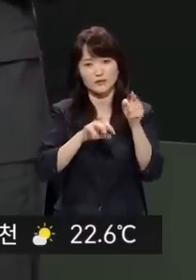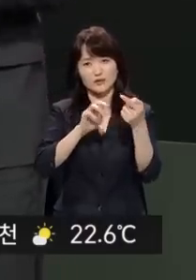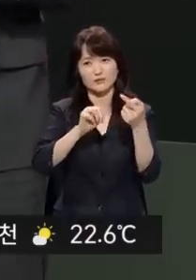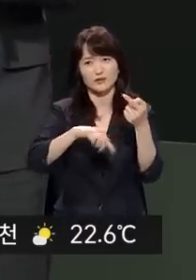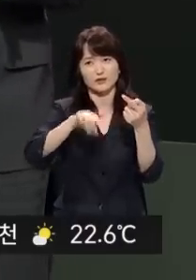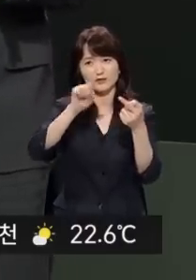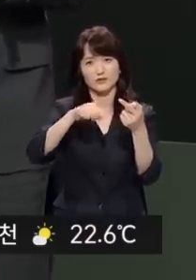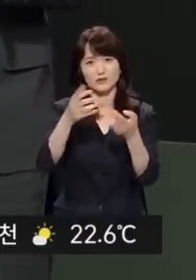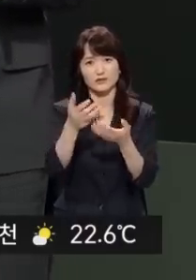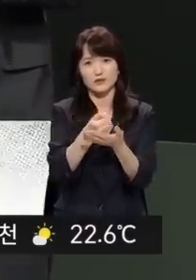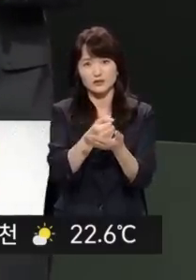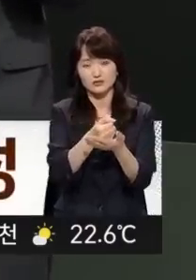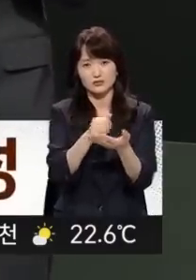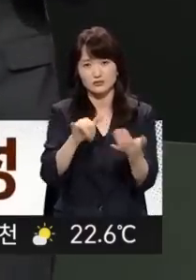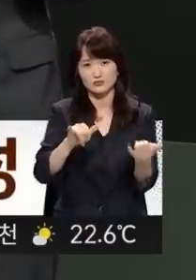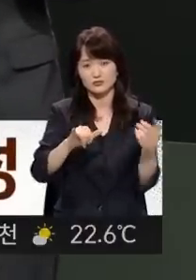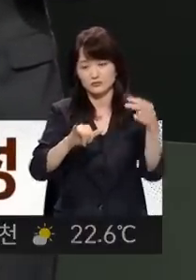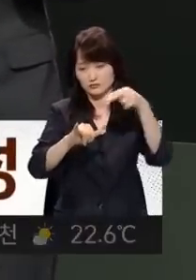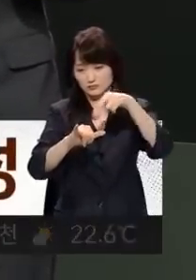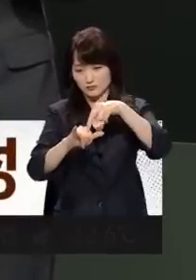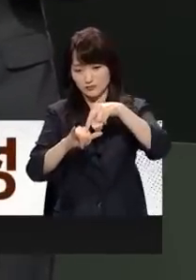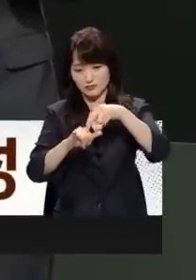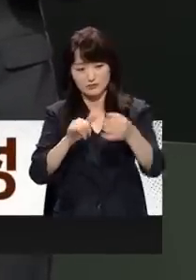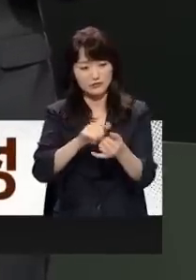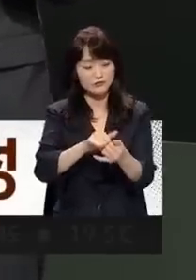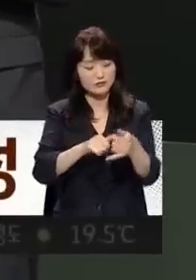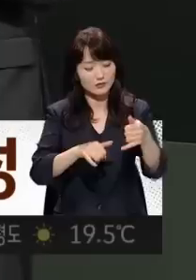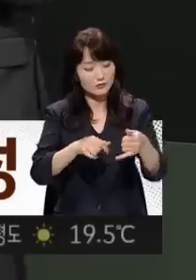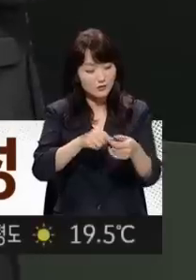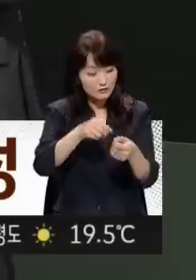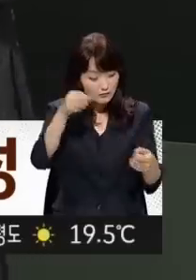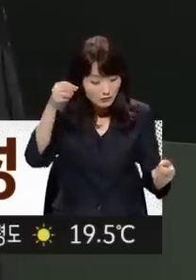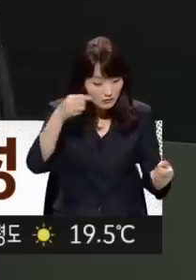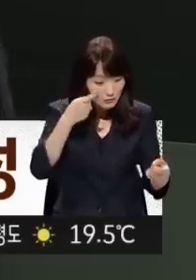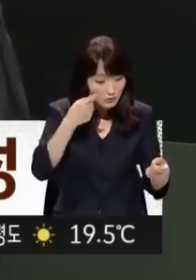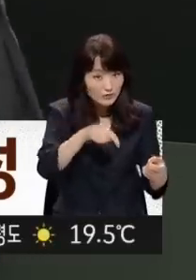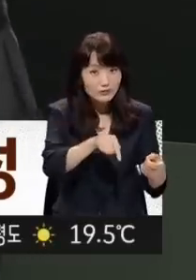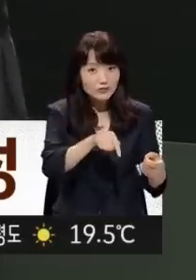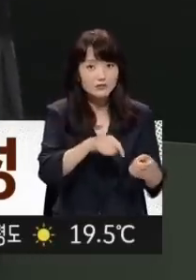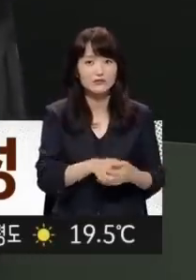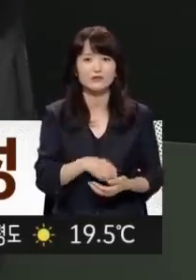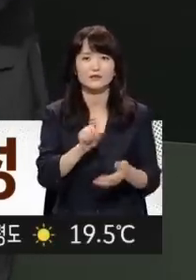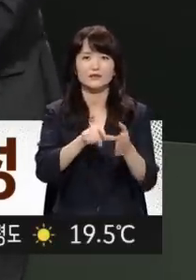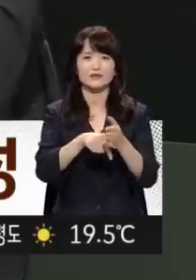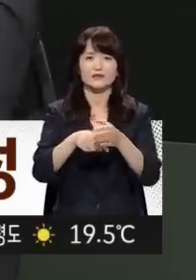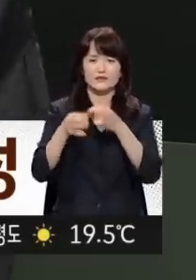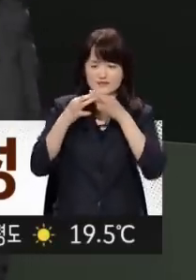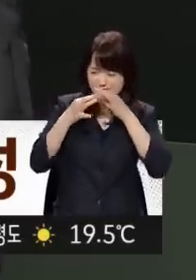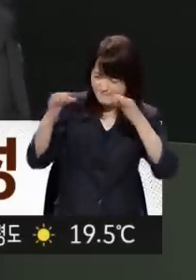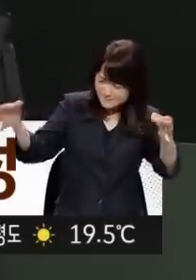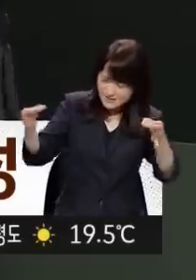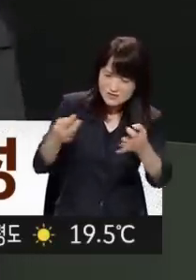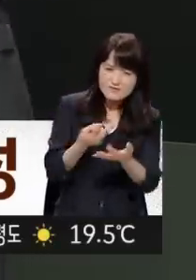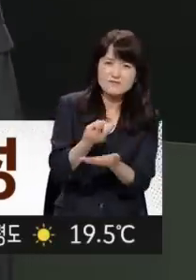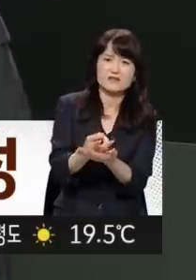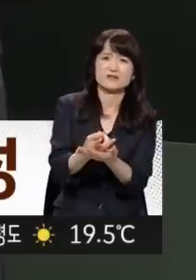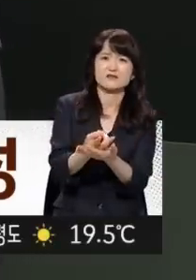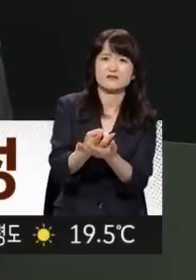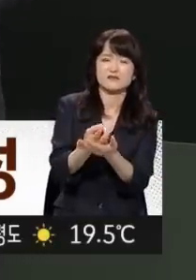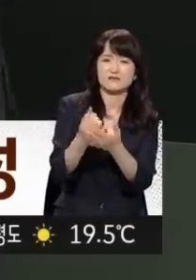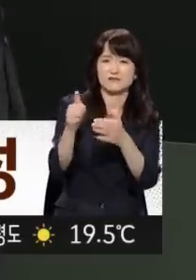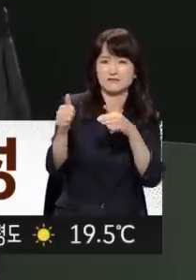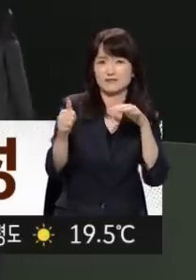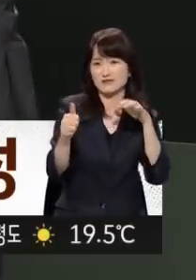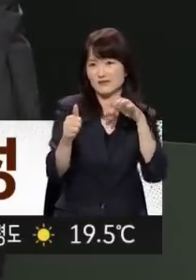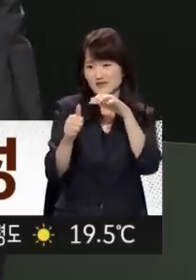가방 좀 열어보겠습니다이 요구를 받았다는 거죠 그때부터 갑자기 고성에 들어눕고 손톱 공격까지